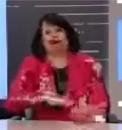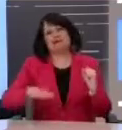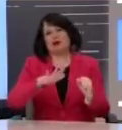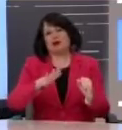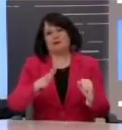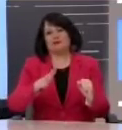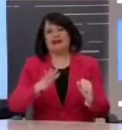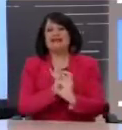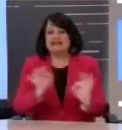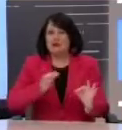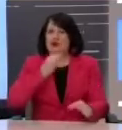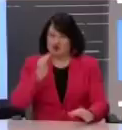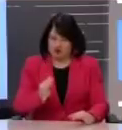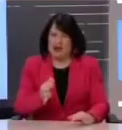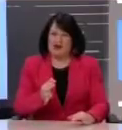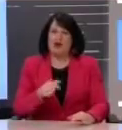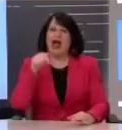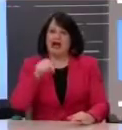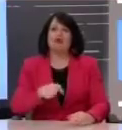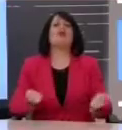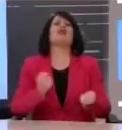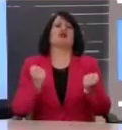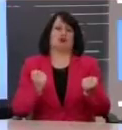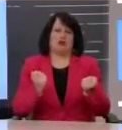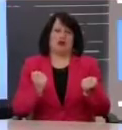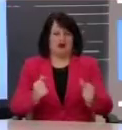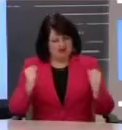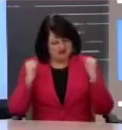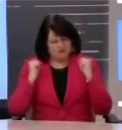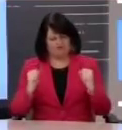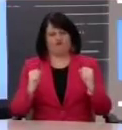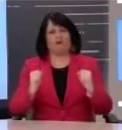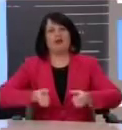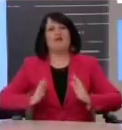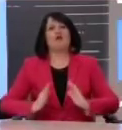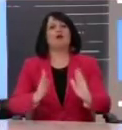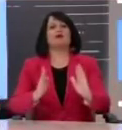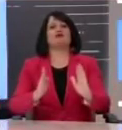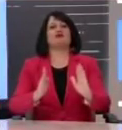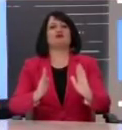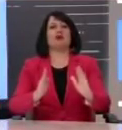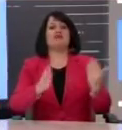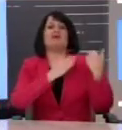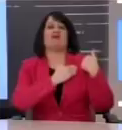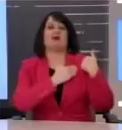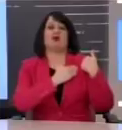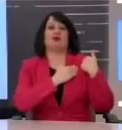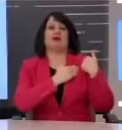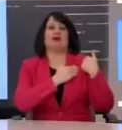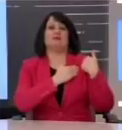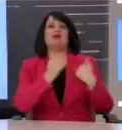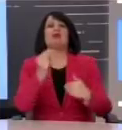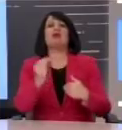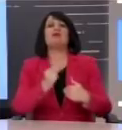περιοχή. Σας διαβεβαιώνω ότι αυτό δεν θα συμβεί και ότι η στάση μας θα συνεχίσει να είναι στάση υπευθυνότητας και σε ό,τι